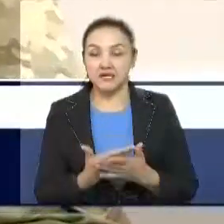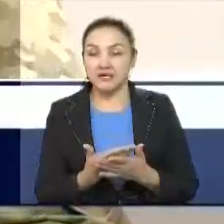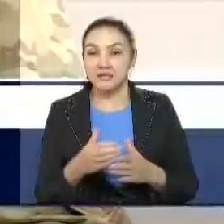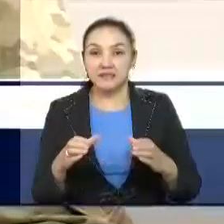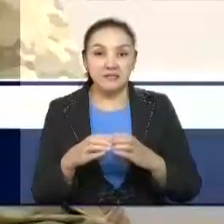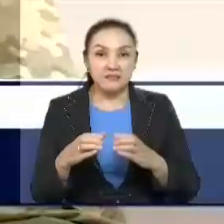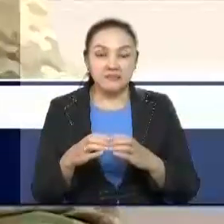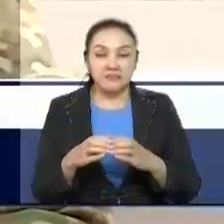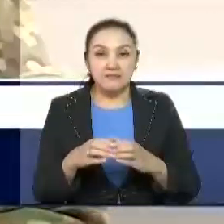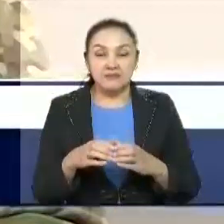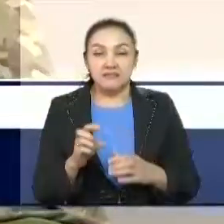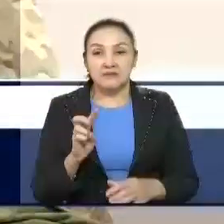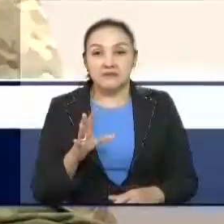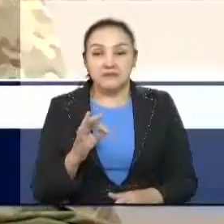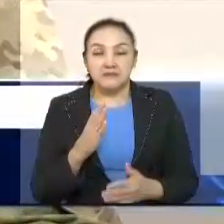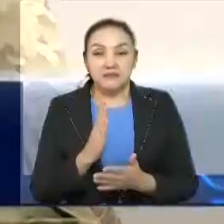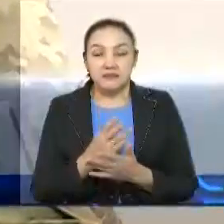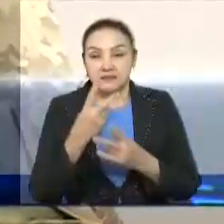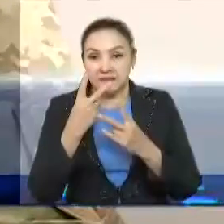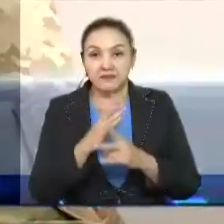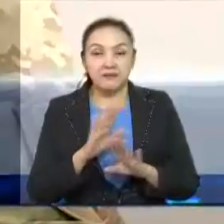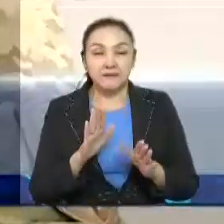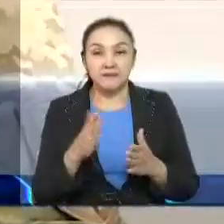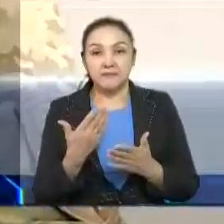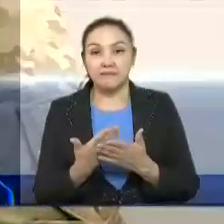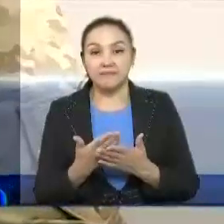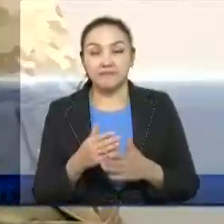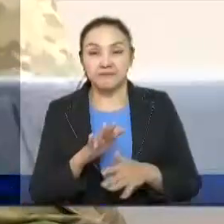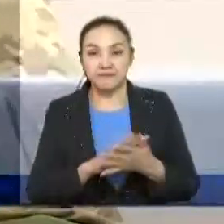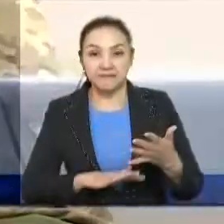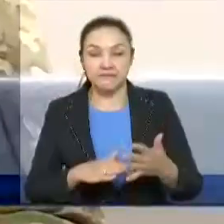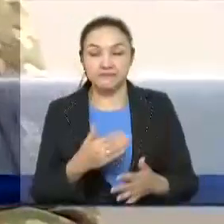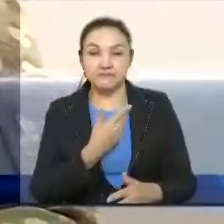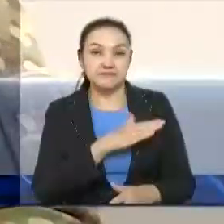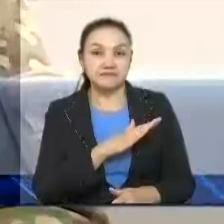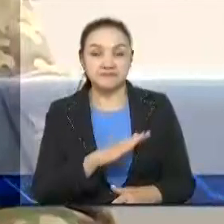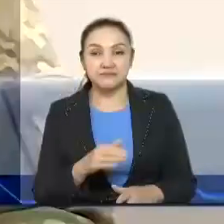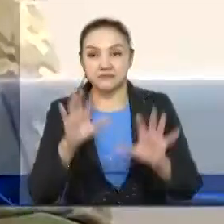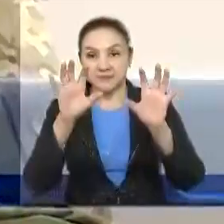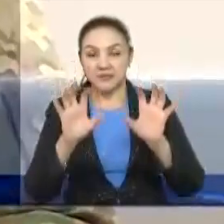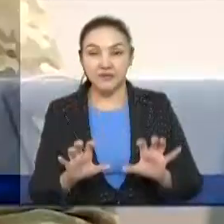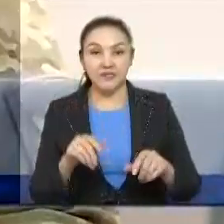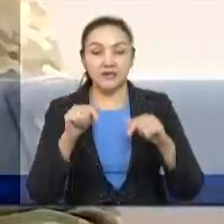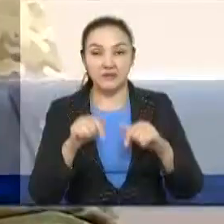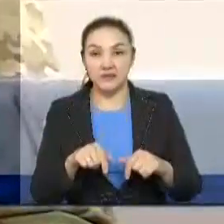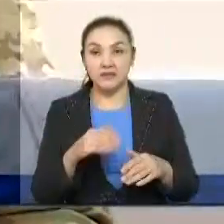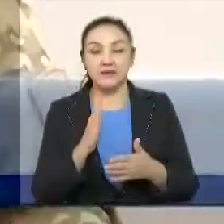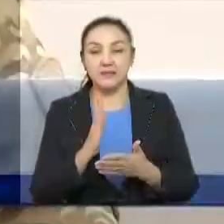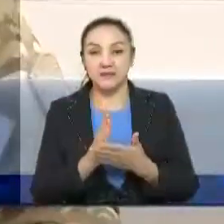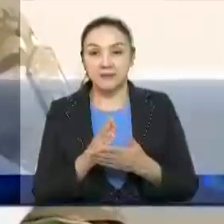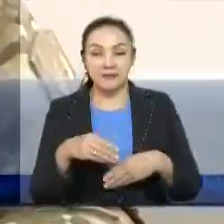организациями. Однако, несмотря на это, ряд АГЗС продолжает игнорировать требования закона. Здесь